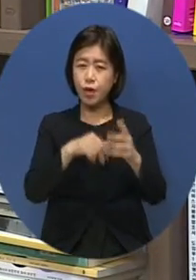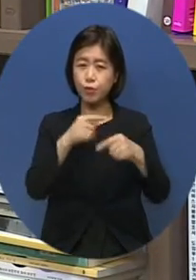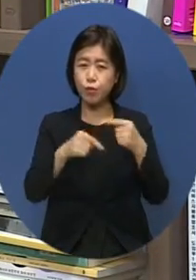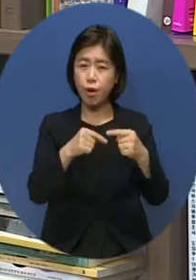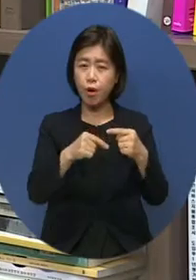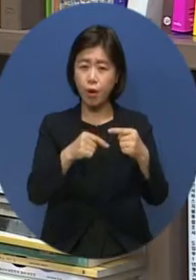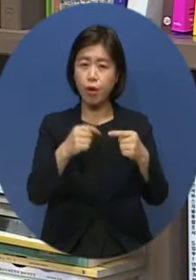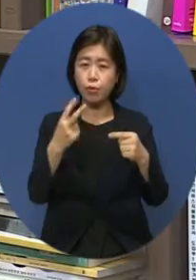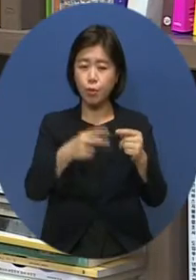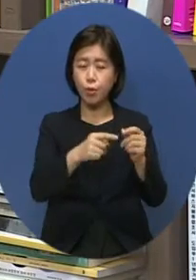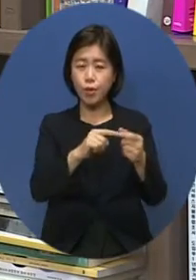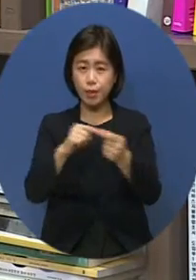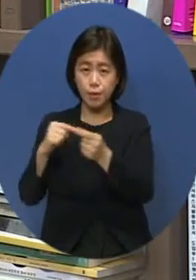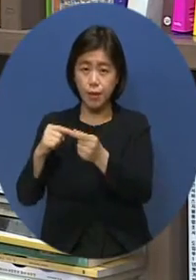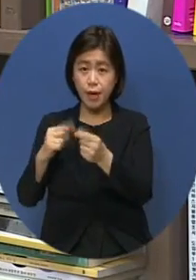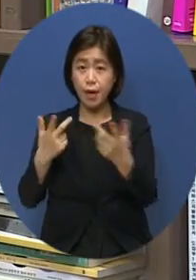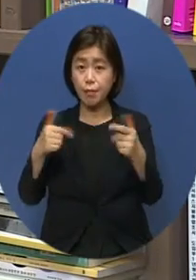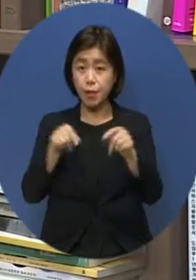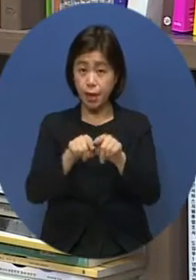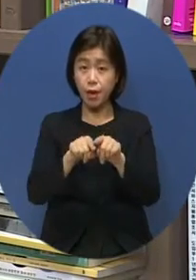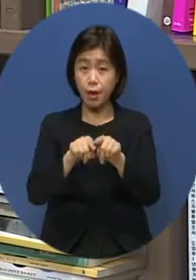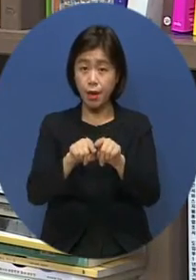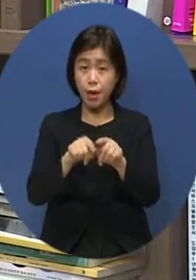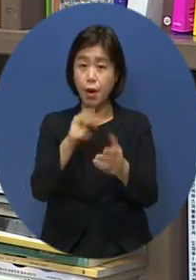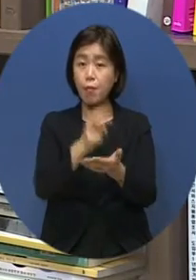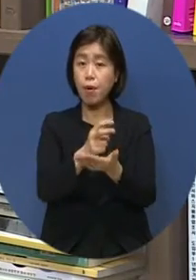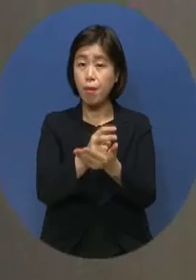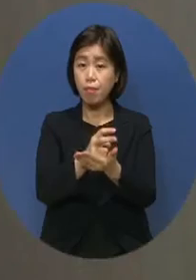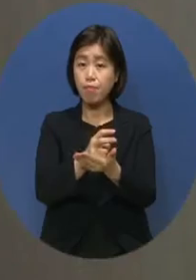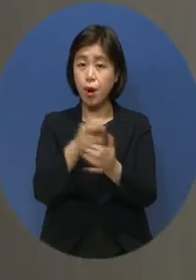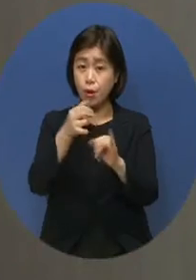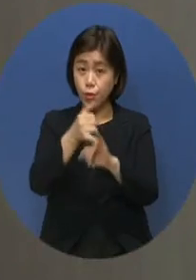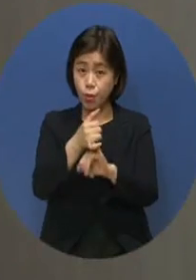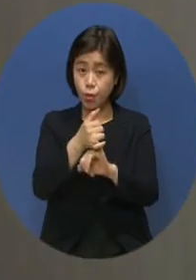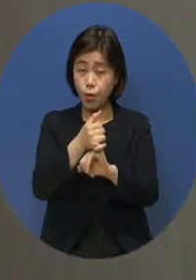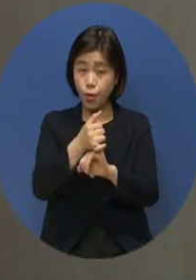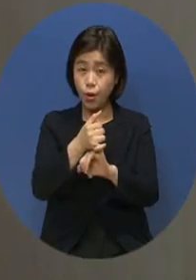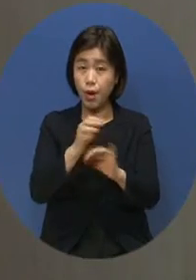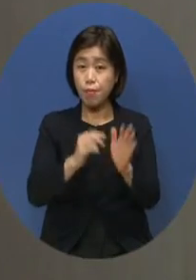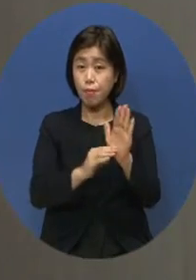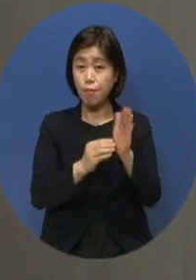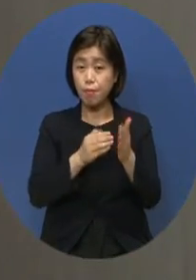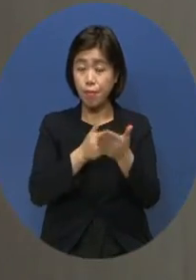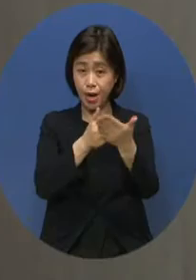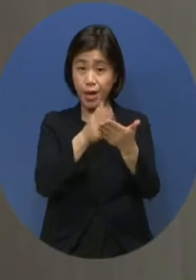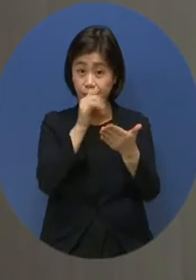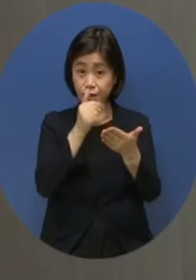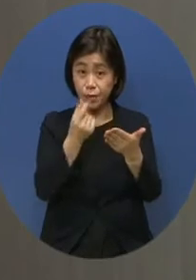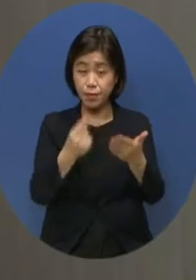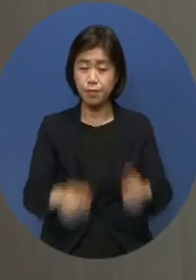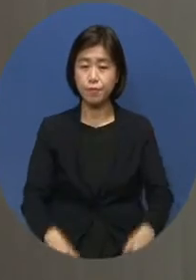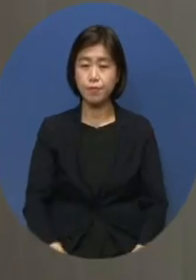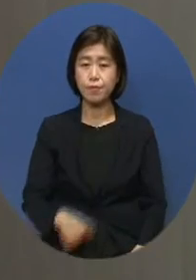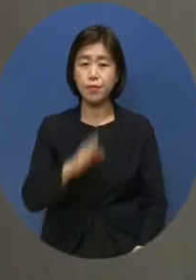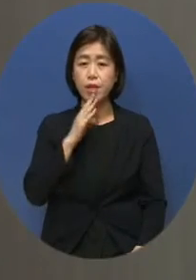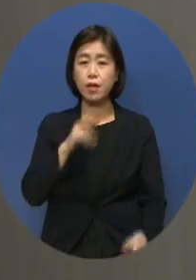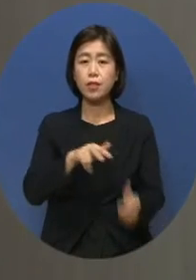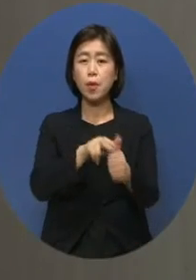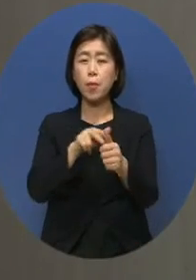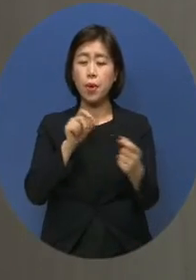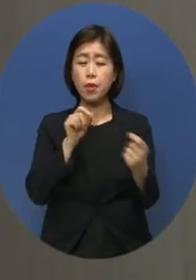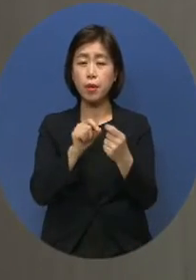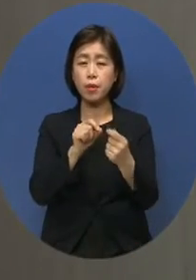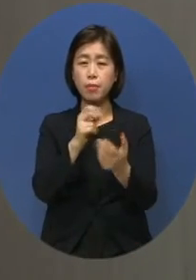이 법안에 대해서도 좀 간략하게 소개 말씀 부탁드리겠습니다. 네. 정보 접근권이라고 하는 것은 특히나 이렇게 고도로